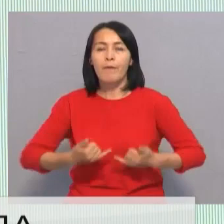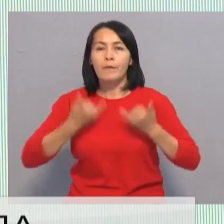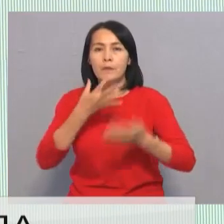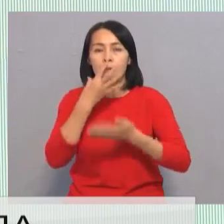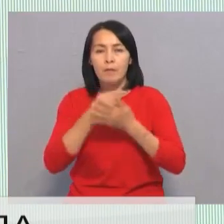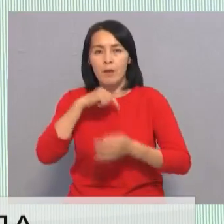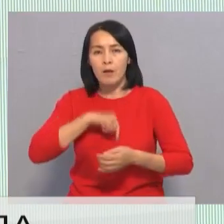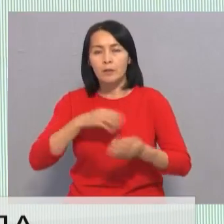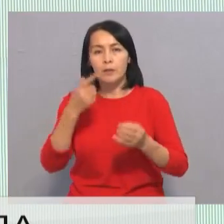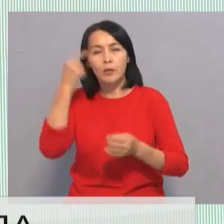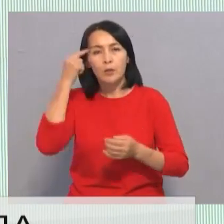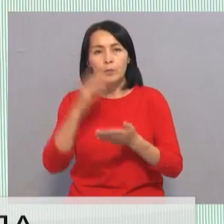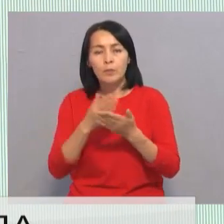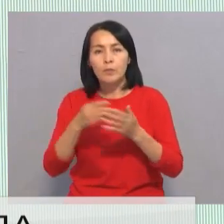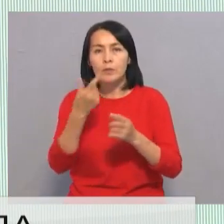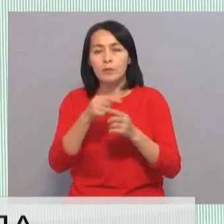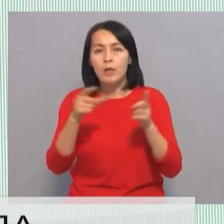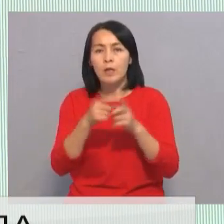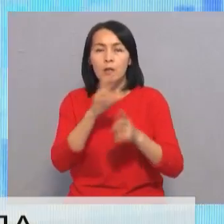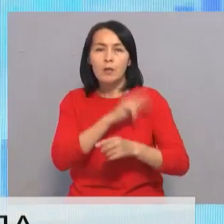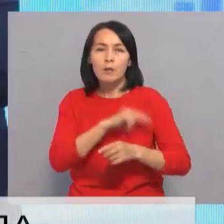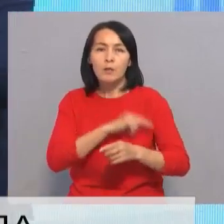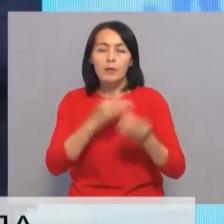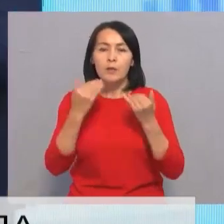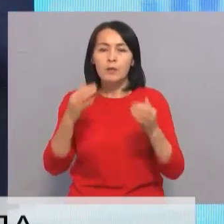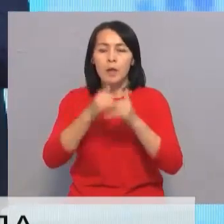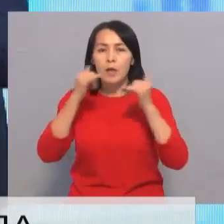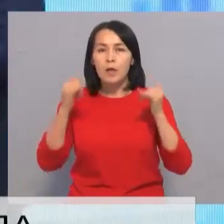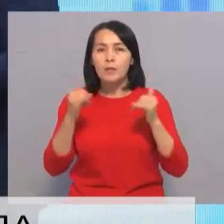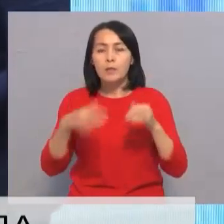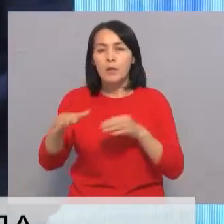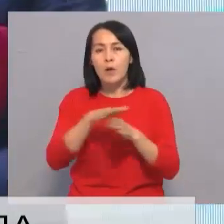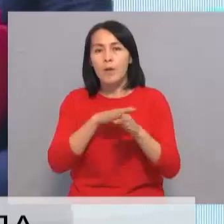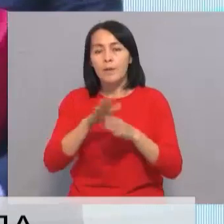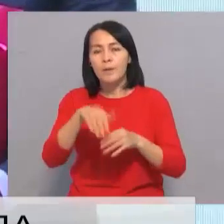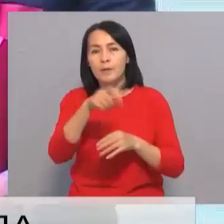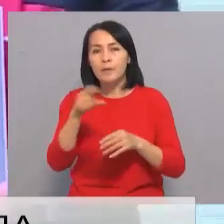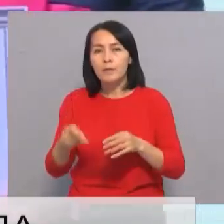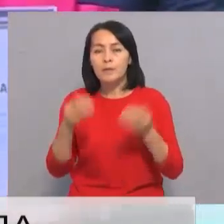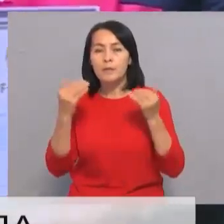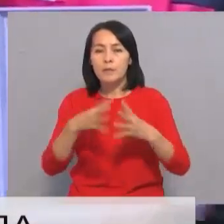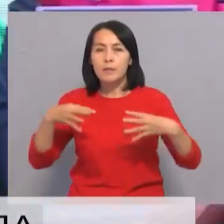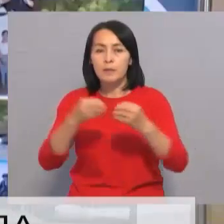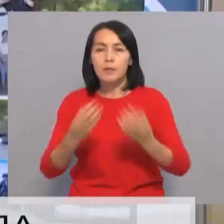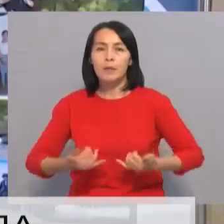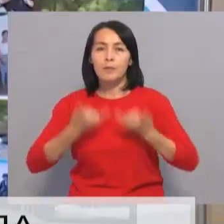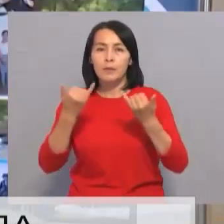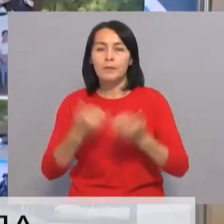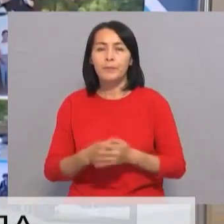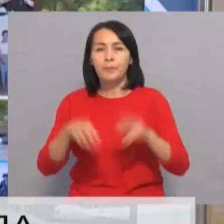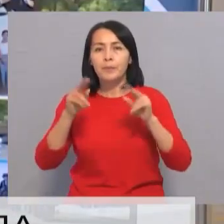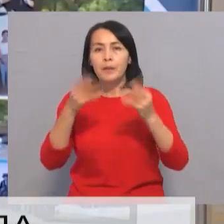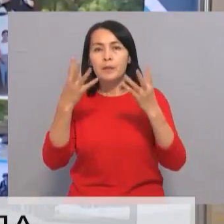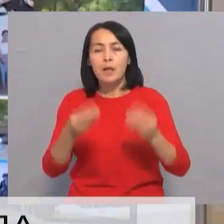своим характером. Я думаю, что в сочетании этого труда и характера развивается и общество, и человек, и семья. С праздником! В честь Дня